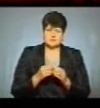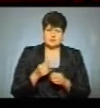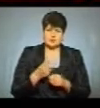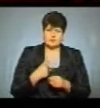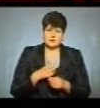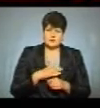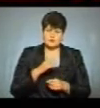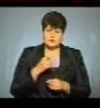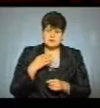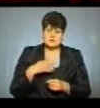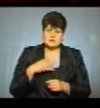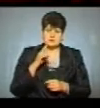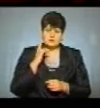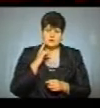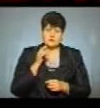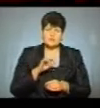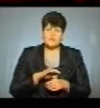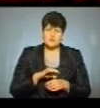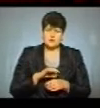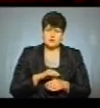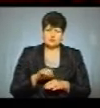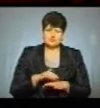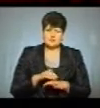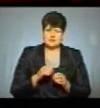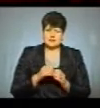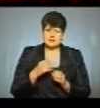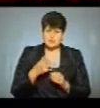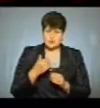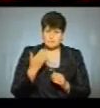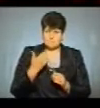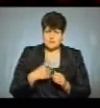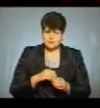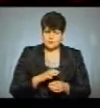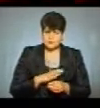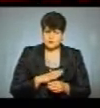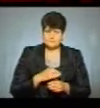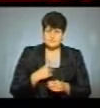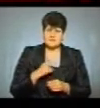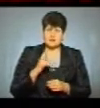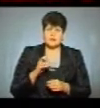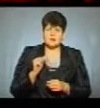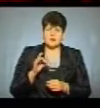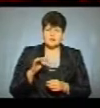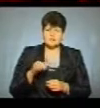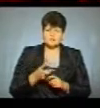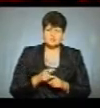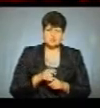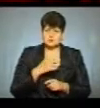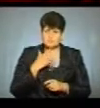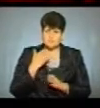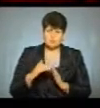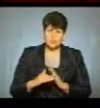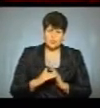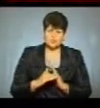син молоденький, хворий, чоловік 10 років паралізований був, і мені Карітас дуже-дуже багато